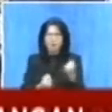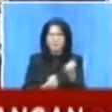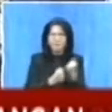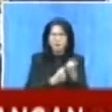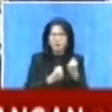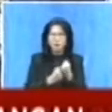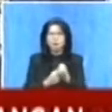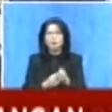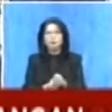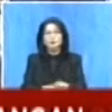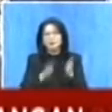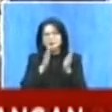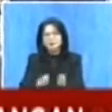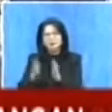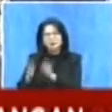sektor-sektor prioritas.